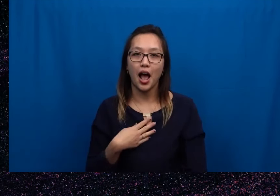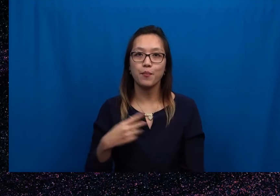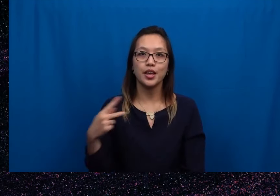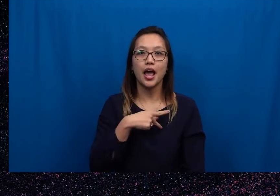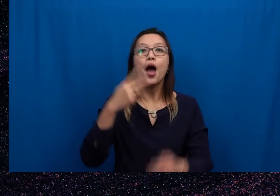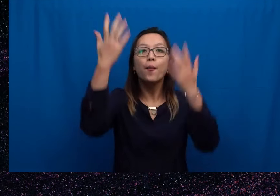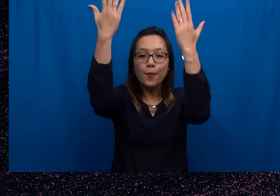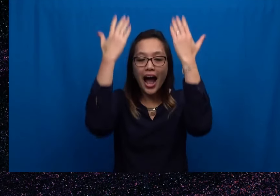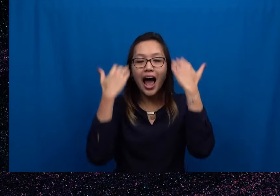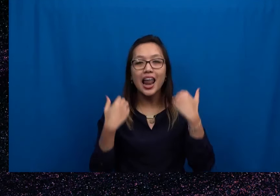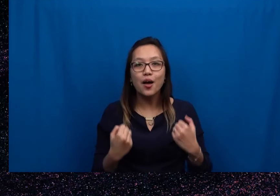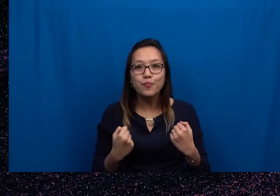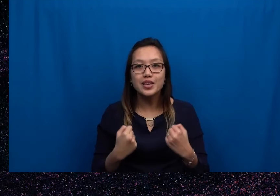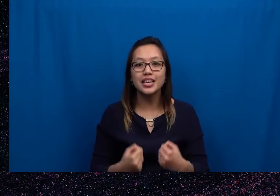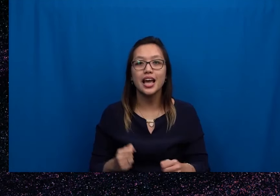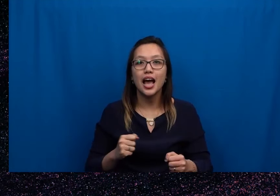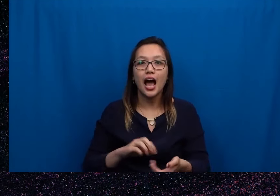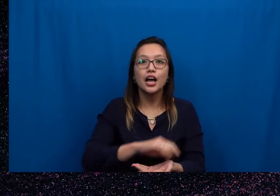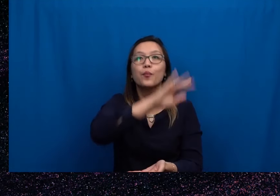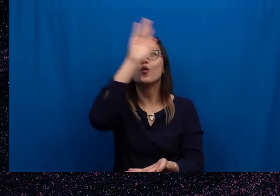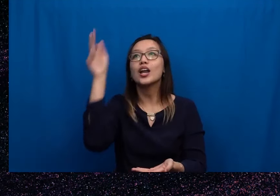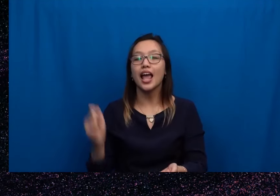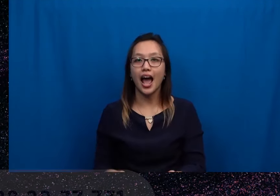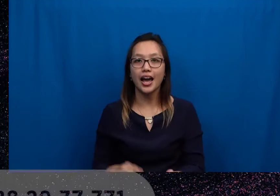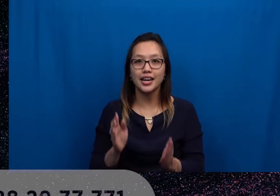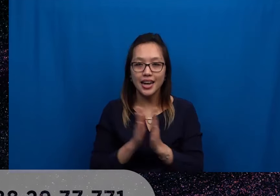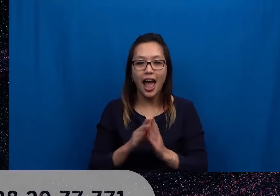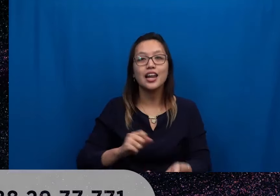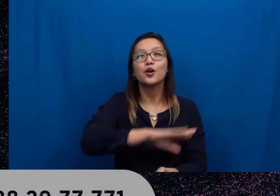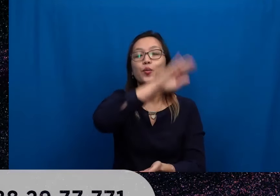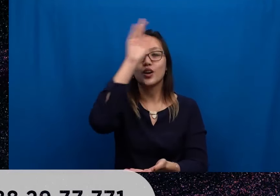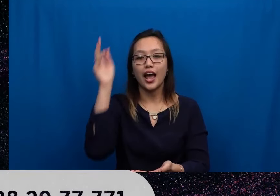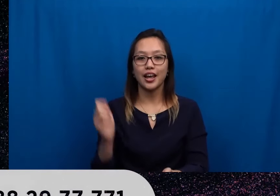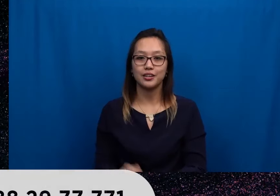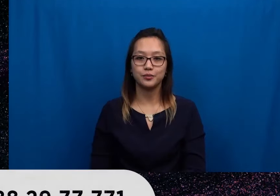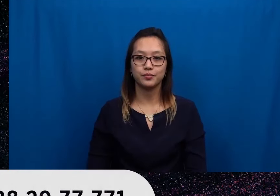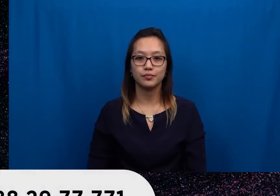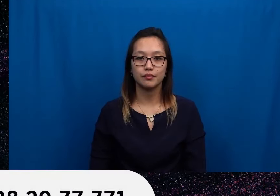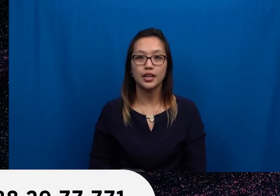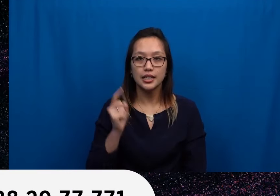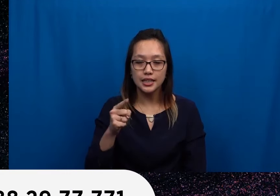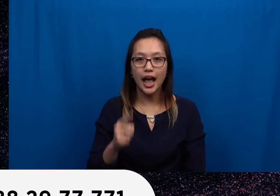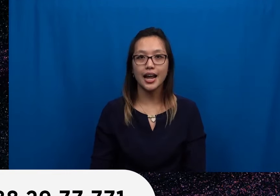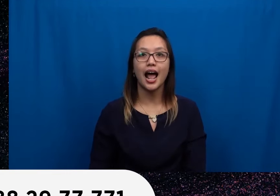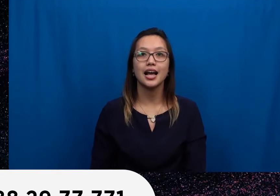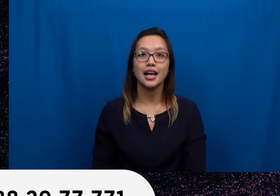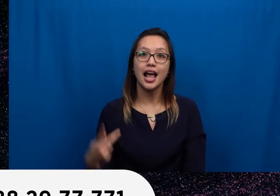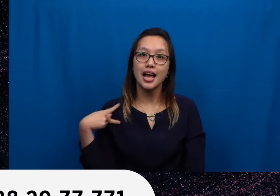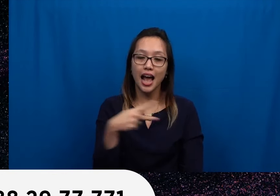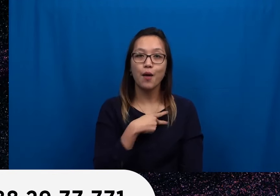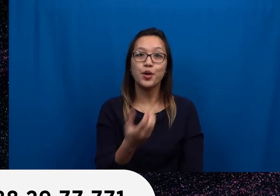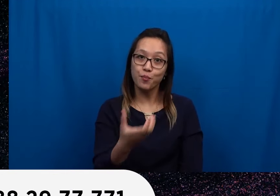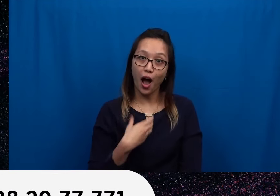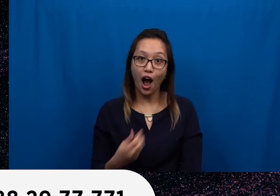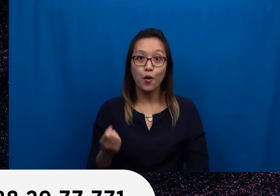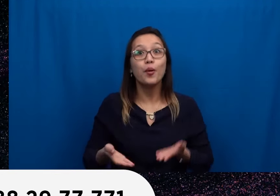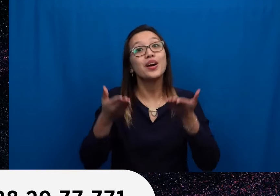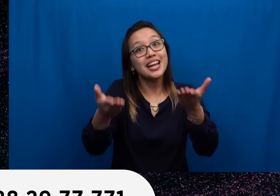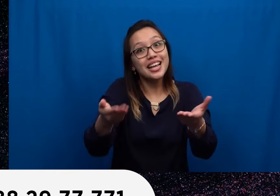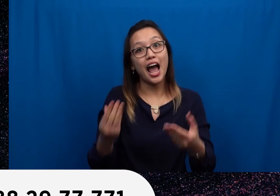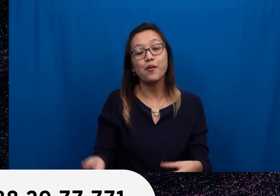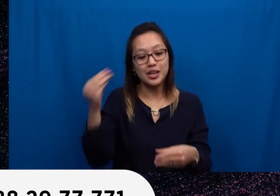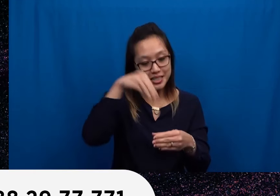Ketika kami berjalan bersama Engkau Allah yang hidup. Terima kasih Tuhan. Kalau sebentar kami juga diberi kesempatan untuk memberikan persembahan. Kami